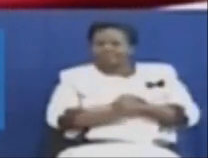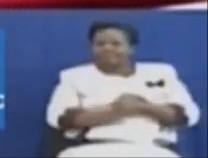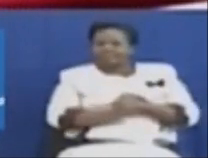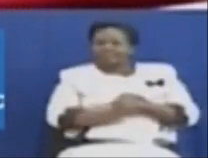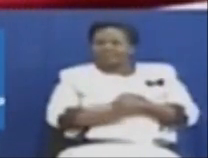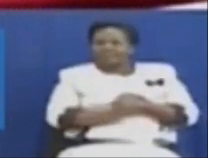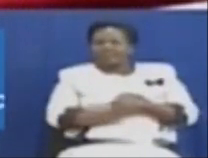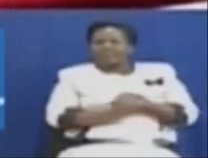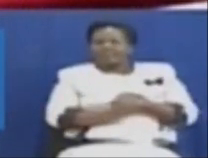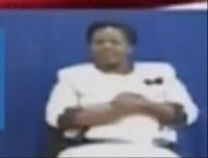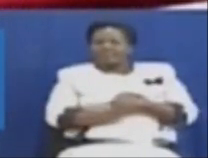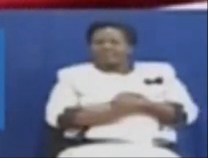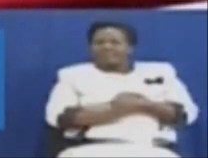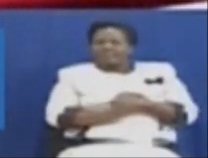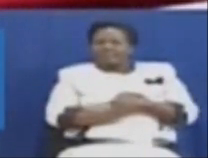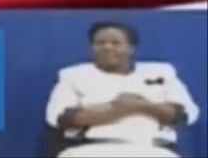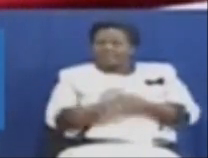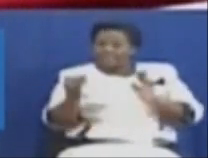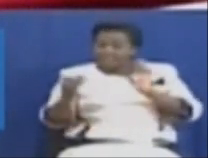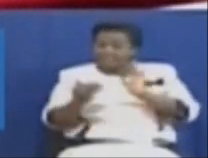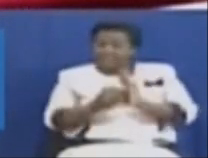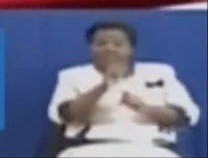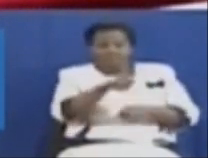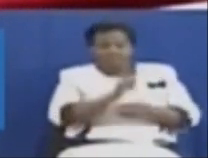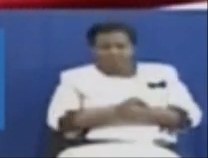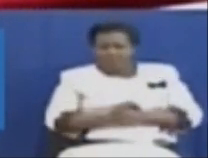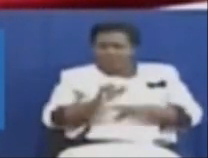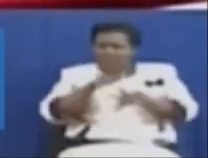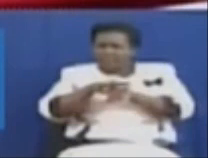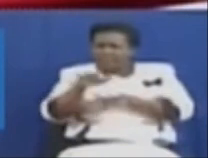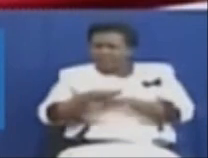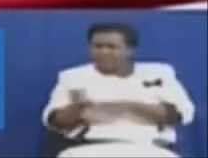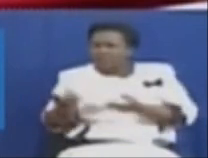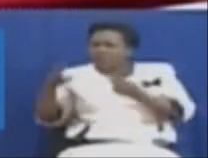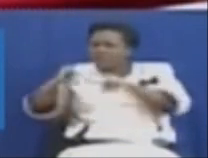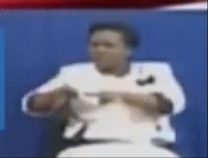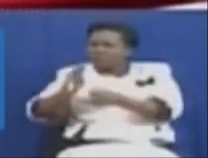Mheshimiwa Naibu Spika, kama nilivyosema katika jibu langu la msingi,